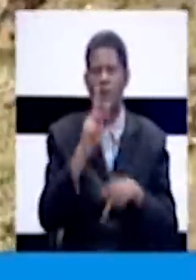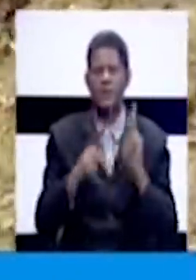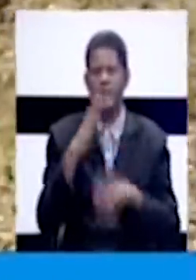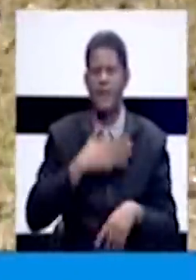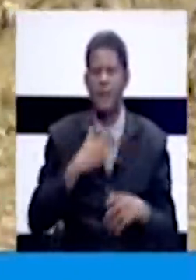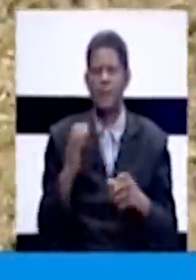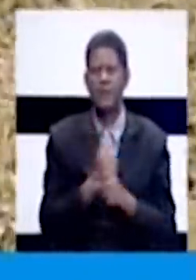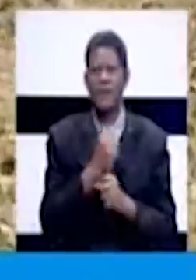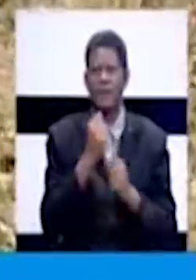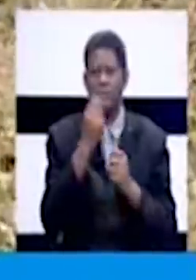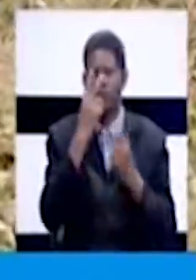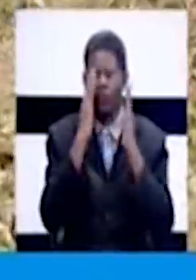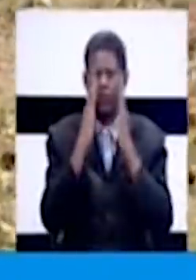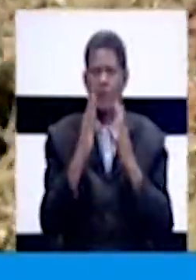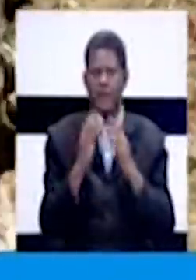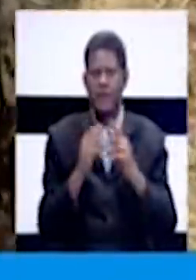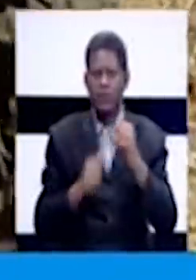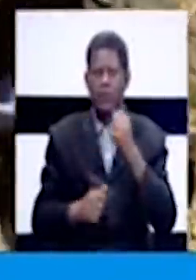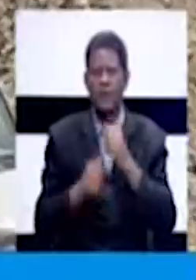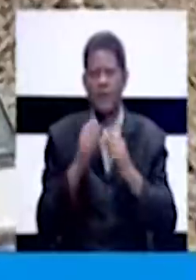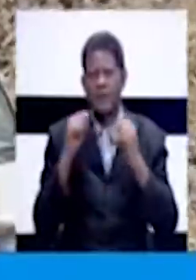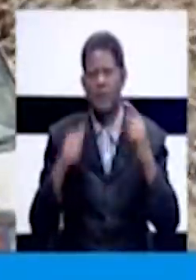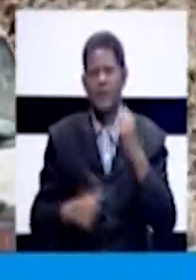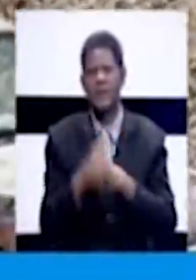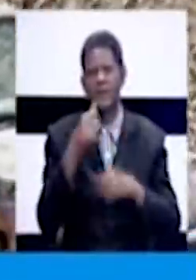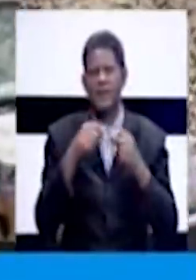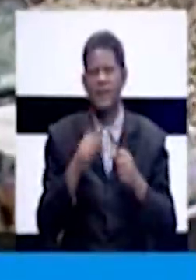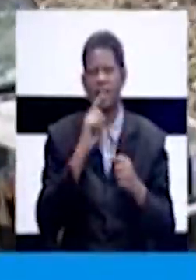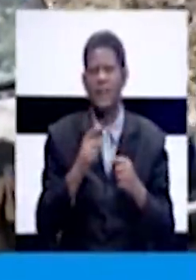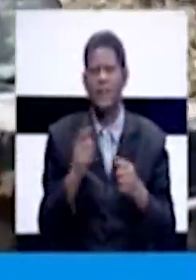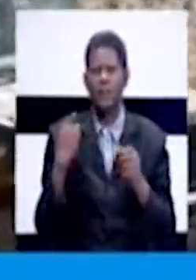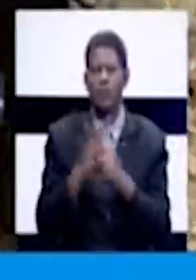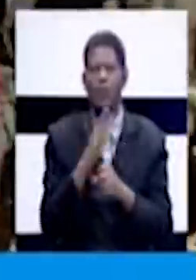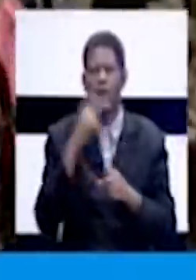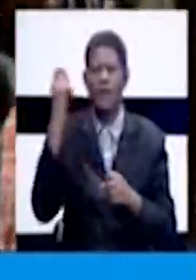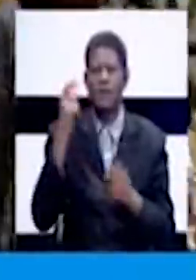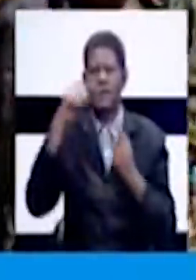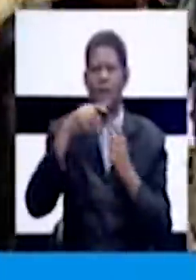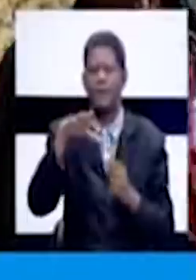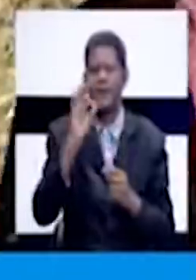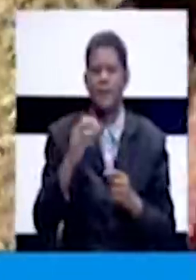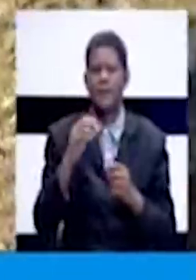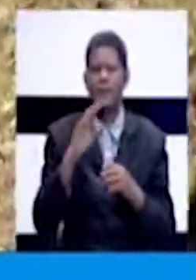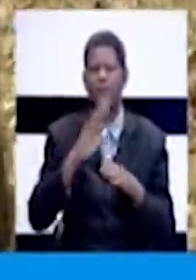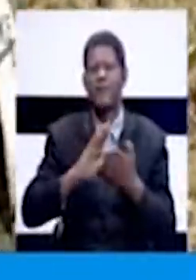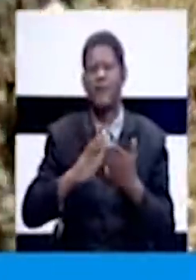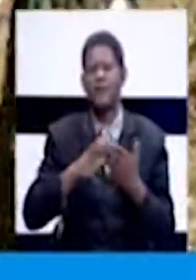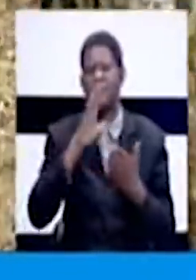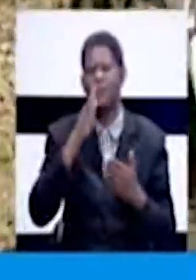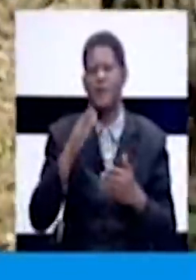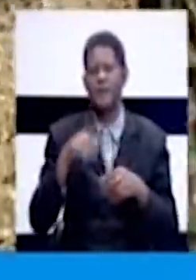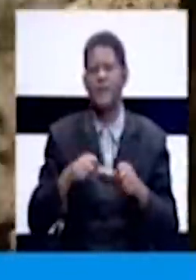وسيدنان بعتبنت كنت كأننا أينا بموال زي ملوع عود كساب النحفس بزي محرت كنك أصل